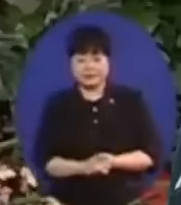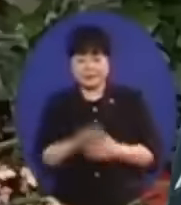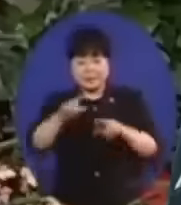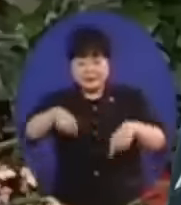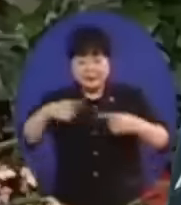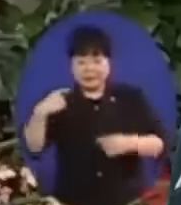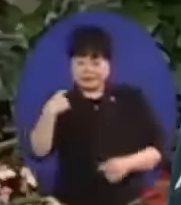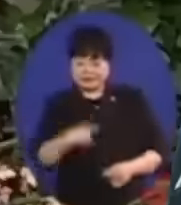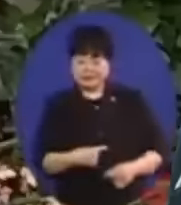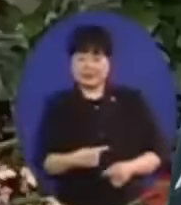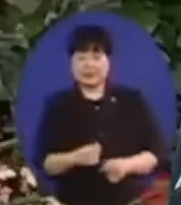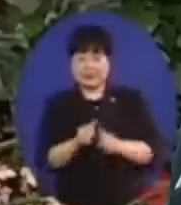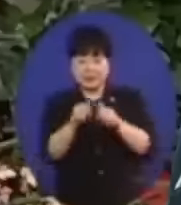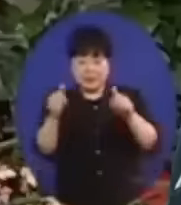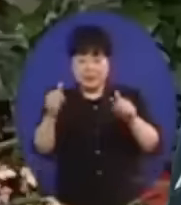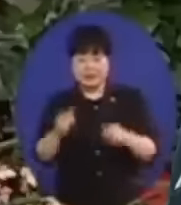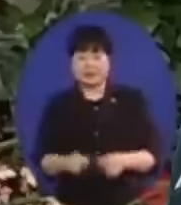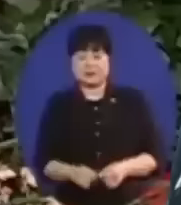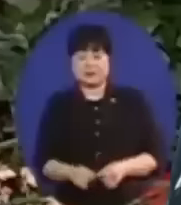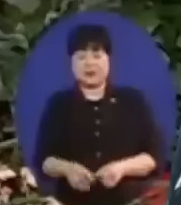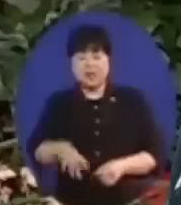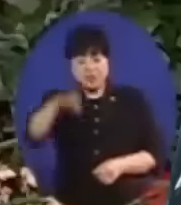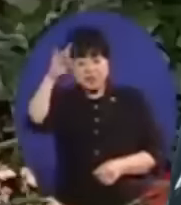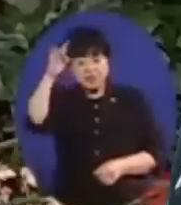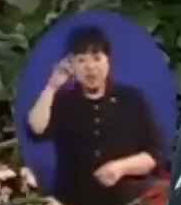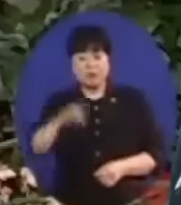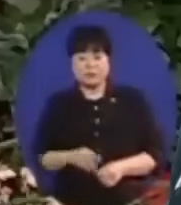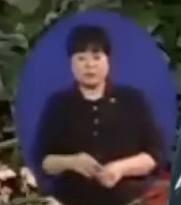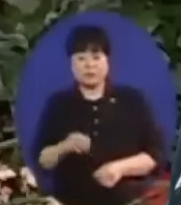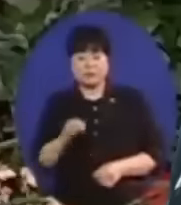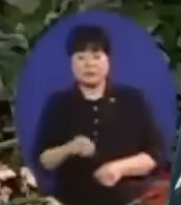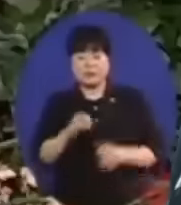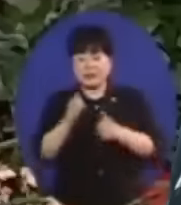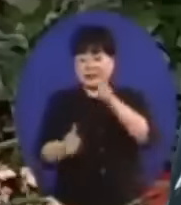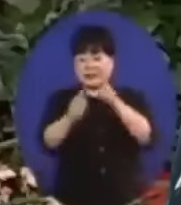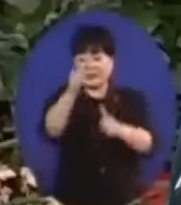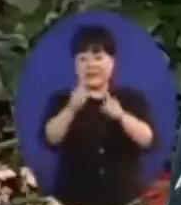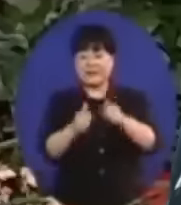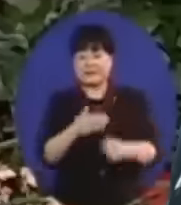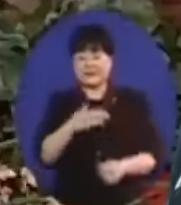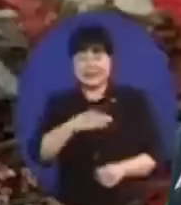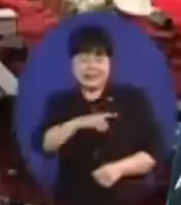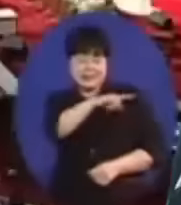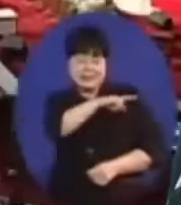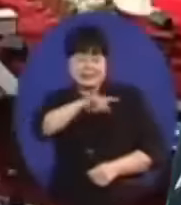유니버스 대회에서 마치 우승자가 된 것처럼 대회장을 걸어 다녔습니다.